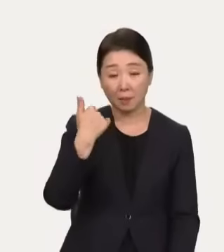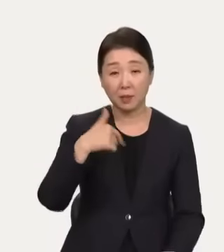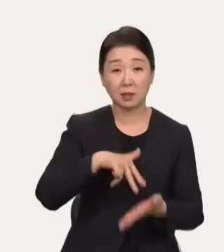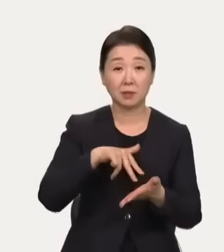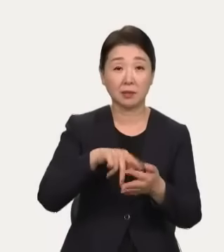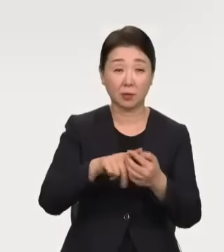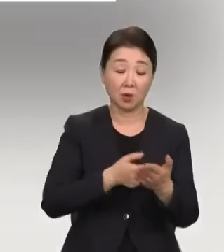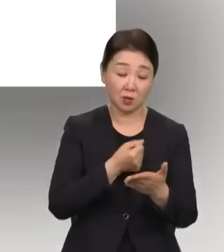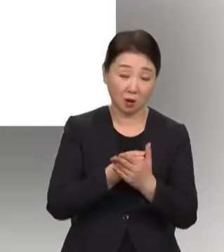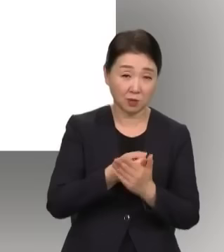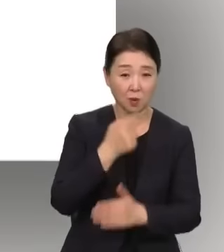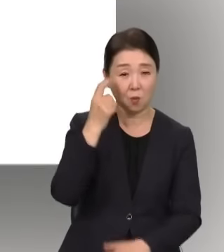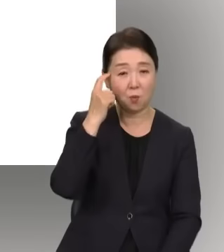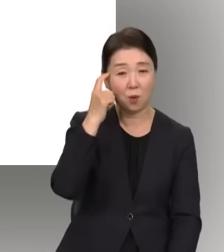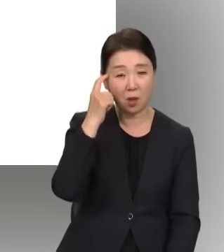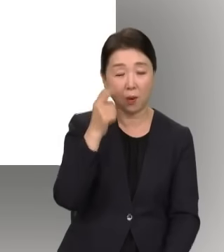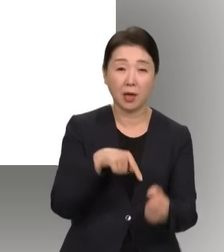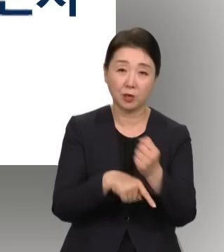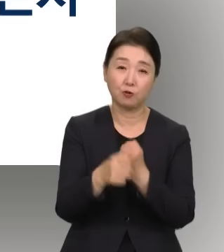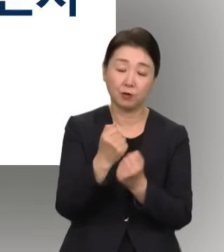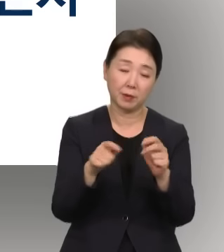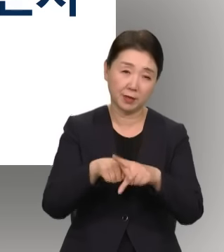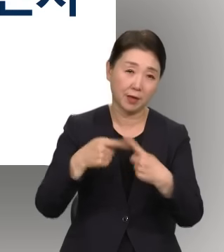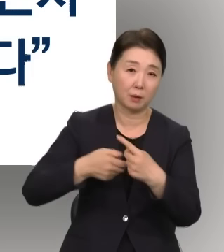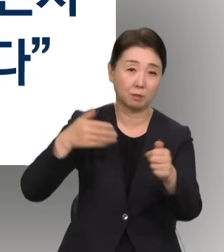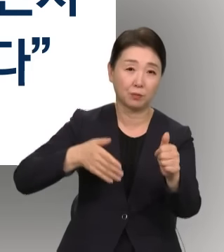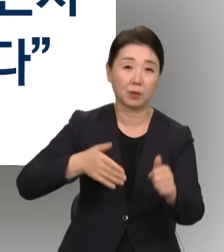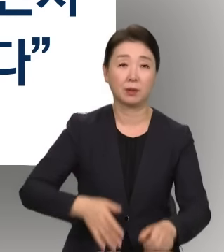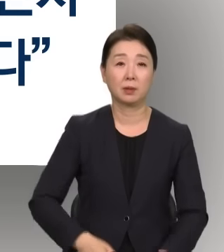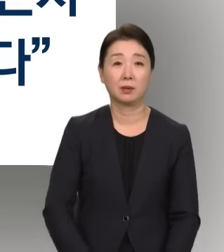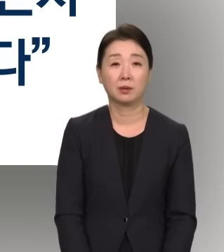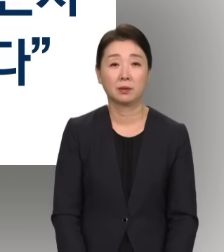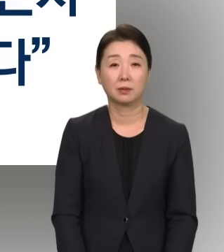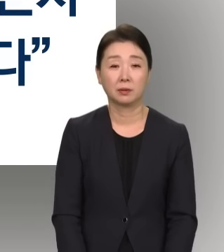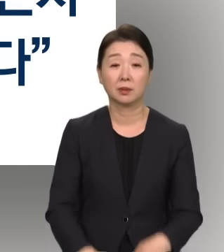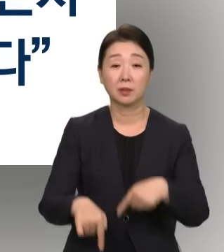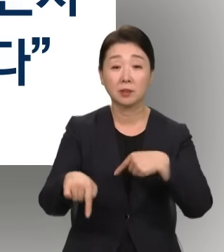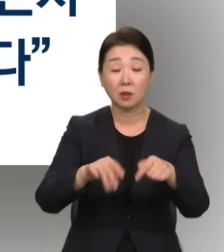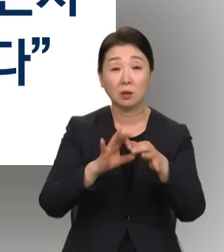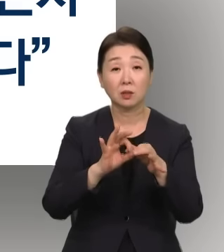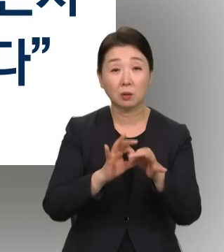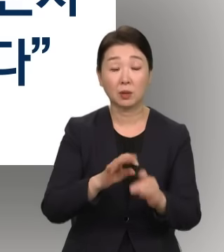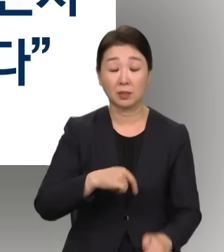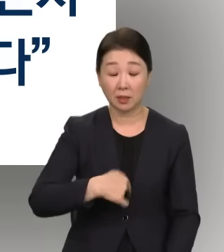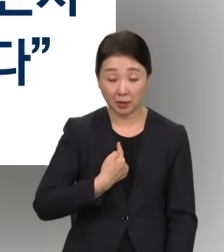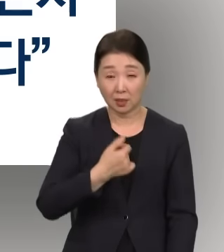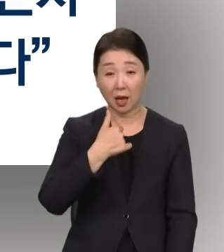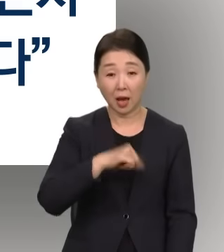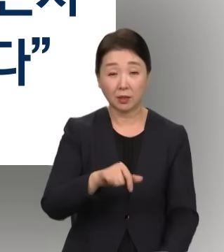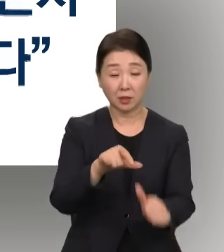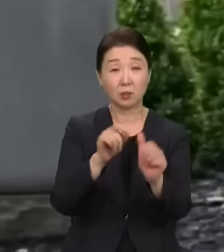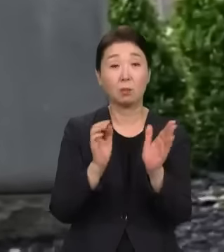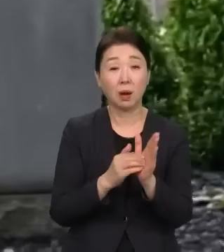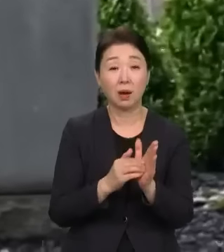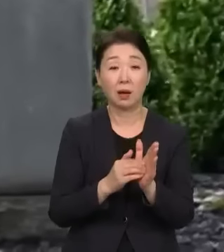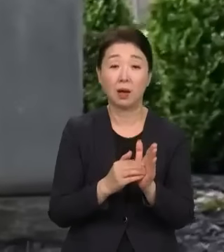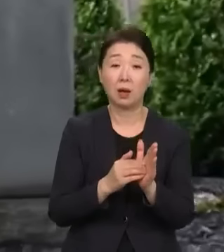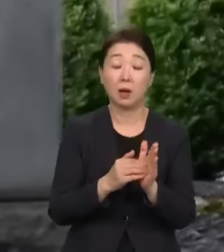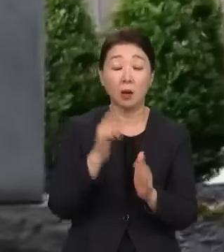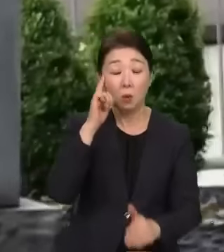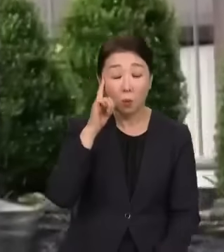이런 결정을 내릴 수밖에 없는 이유를 이해해달라고 했습니다. 정치적인 이유로 자신의 아들이 기소됐다는 건데